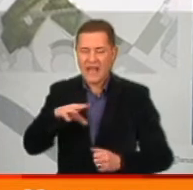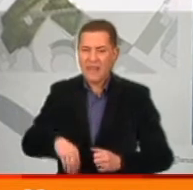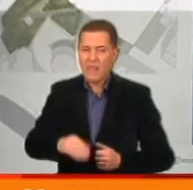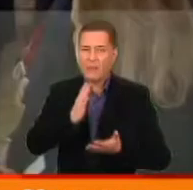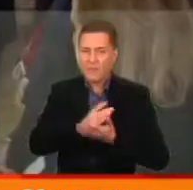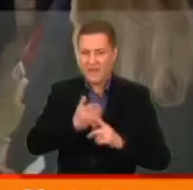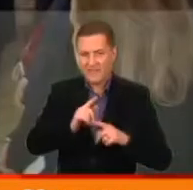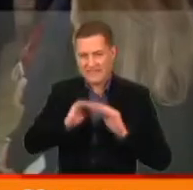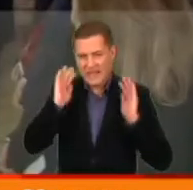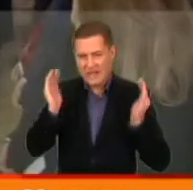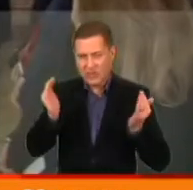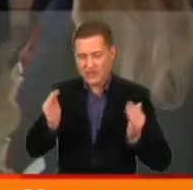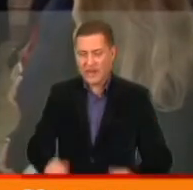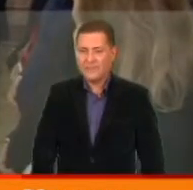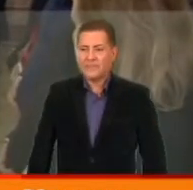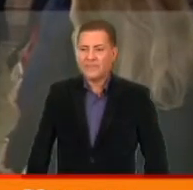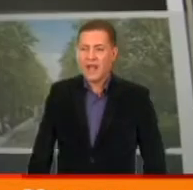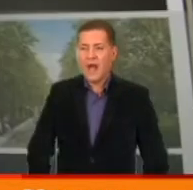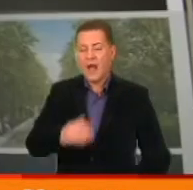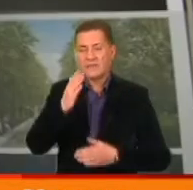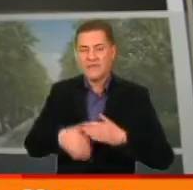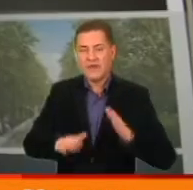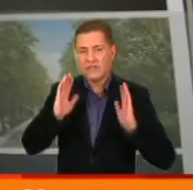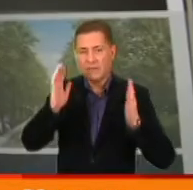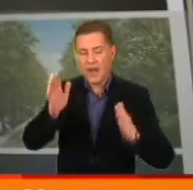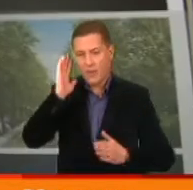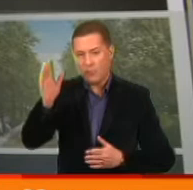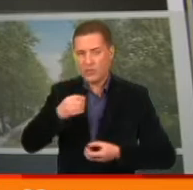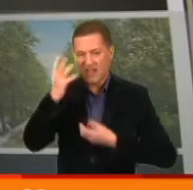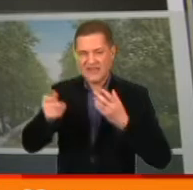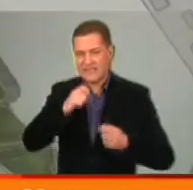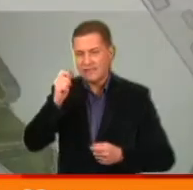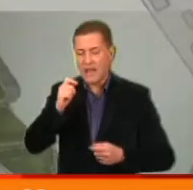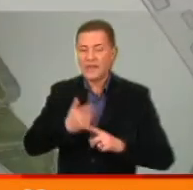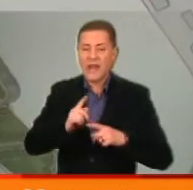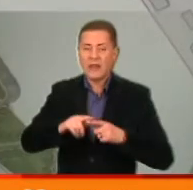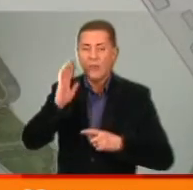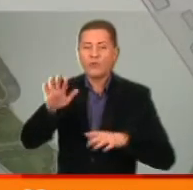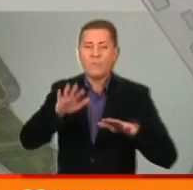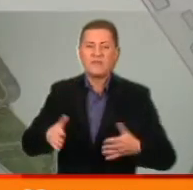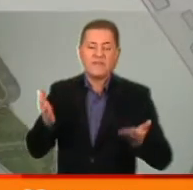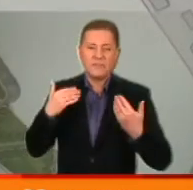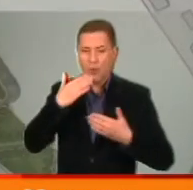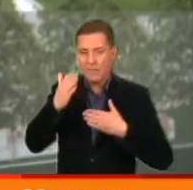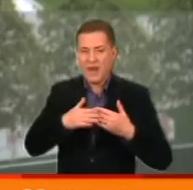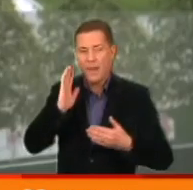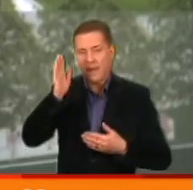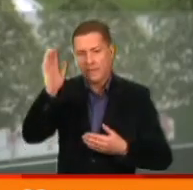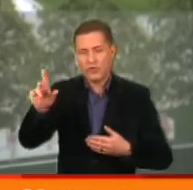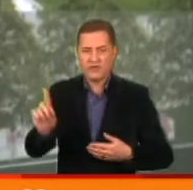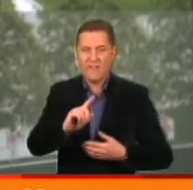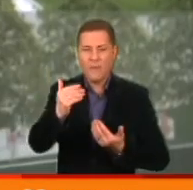в цій ніші. Символічним завершенням алеї стане квітучий сад, який буде місцем відпочинку біля майбутнього